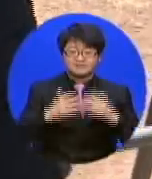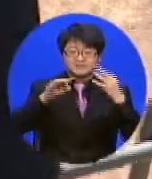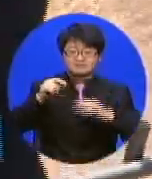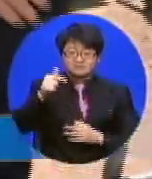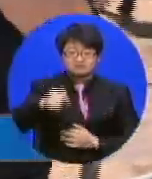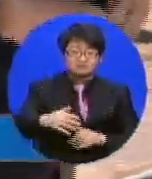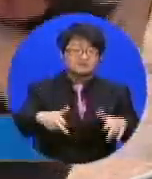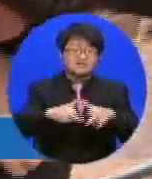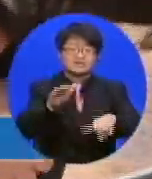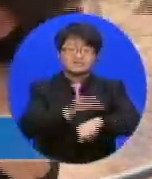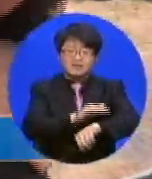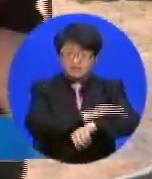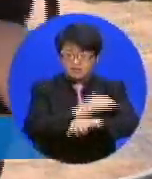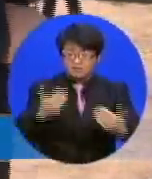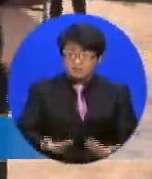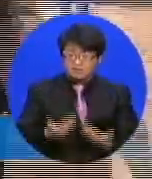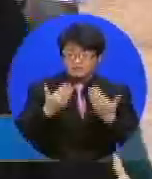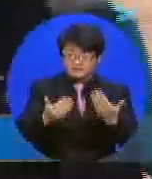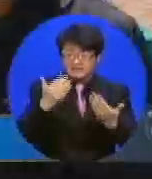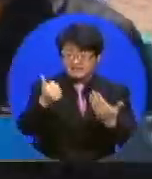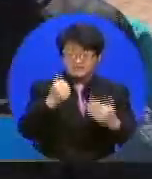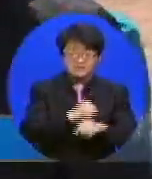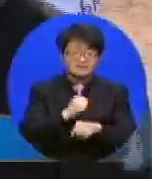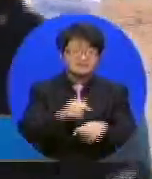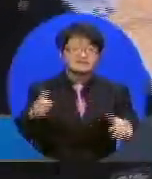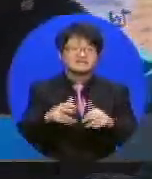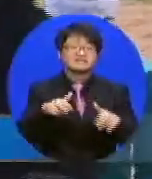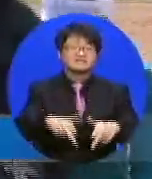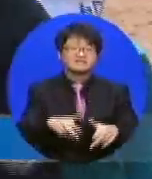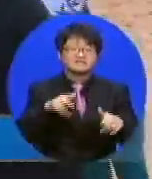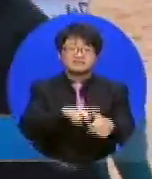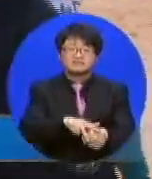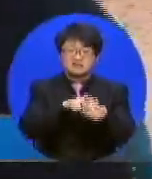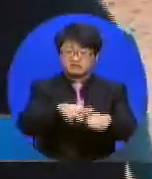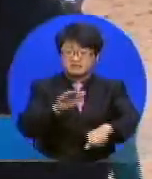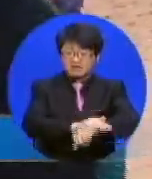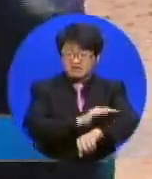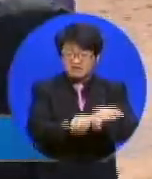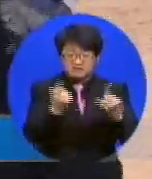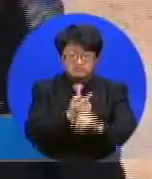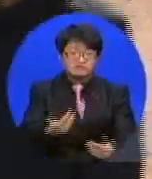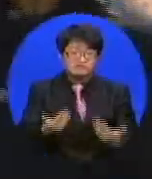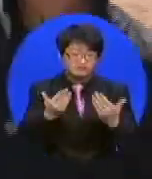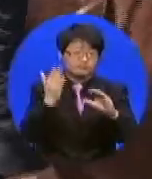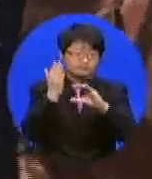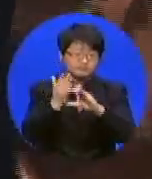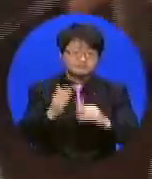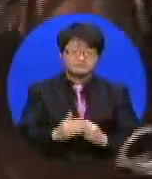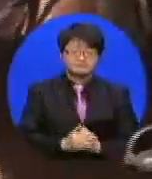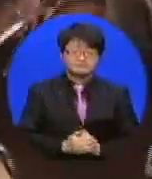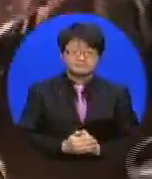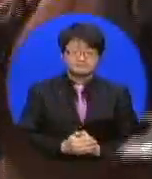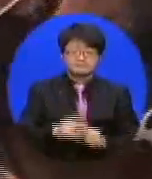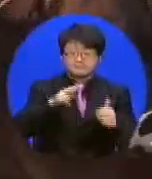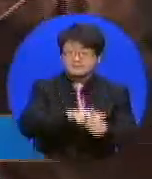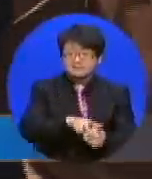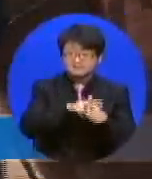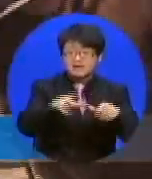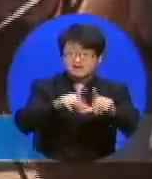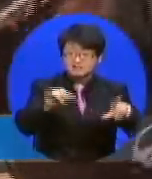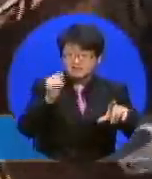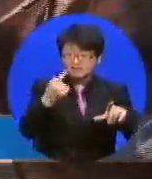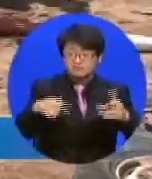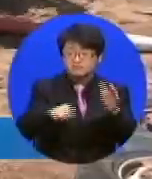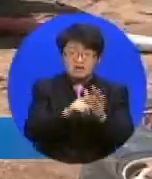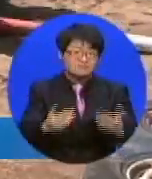김근수 장애인 재활승마봉사대 회장은 이들에게 승마를 통한 재활치료를 해주고 있습니다. 승마 대중화를 위해